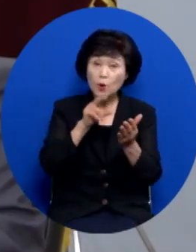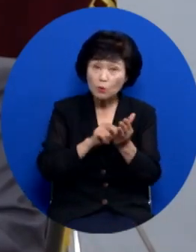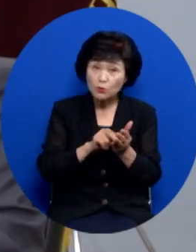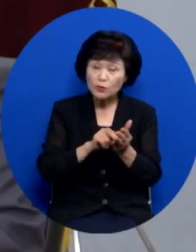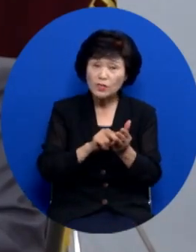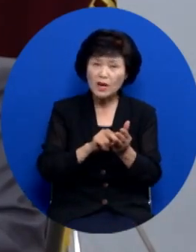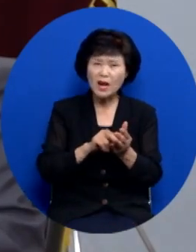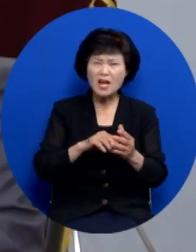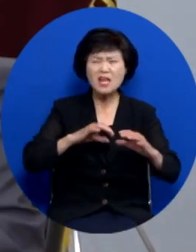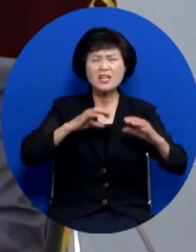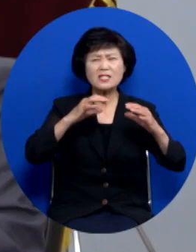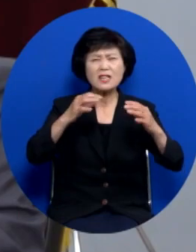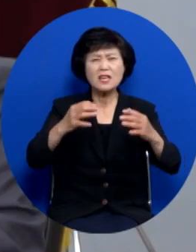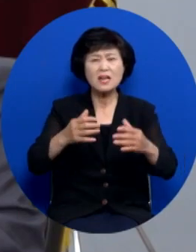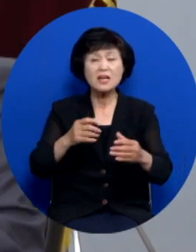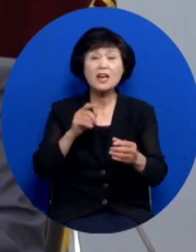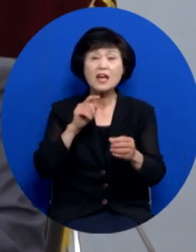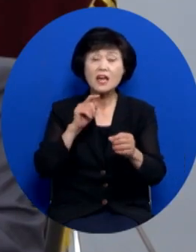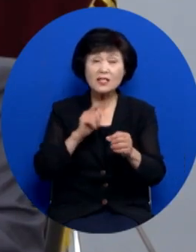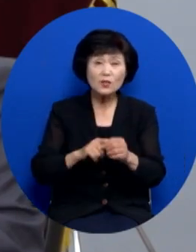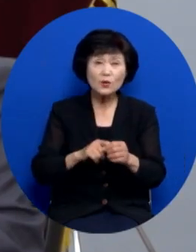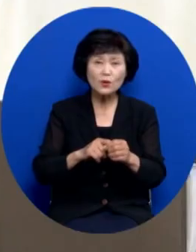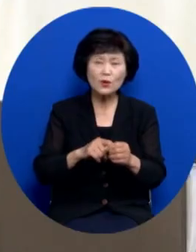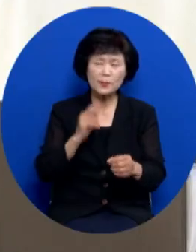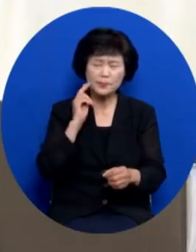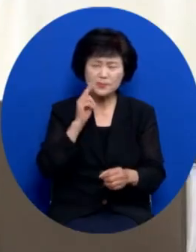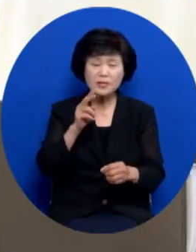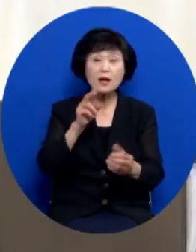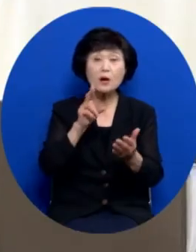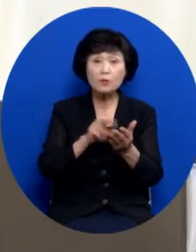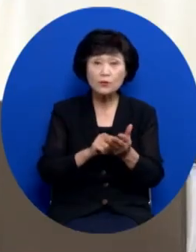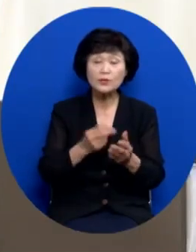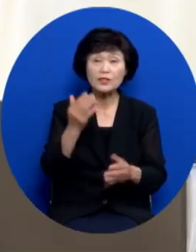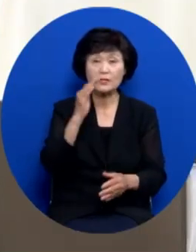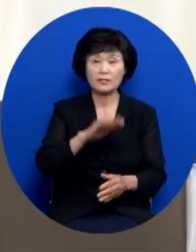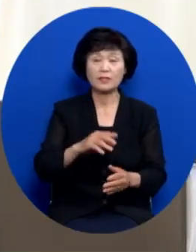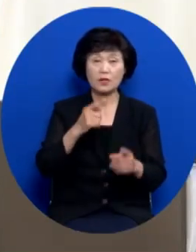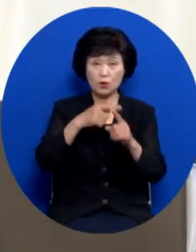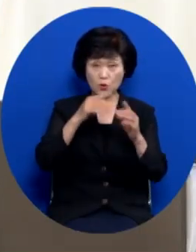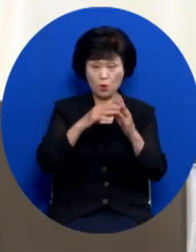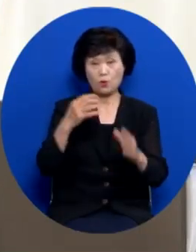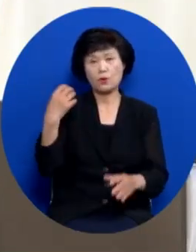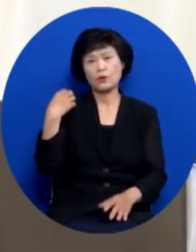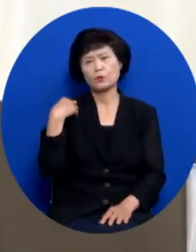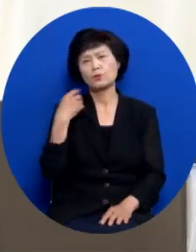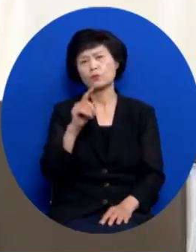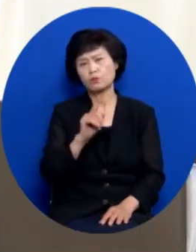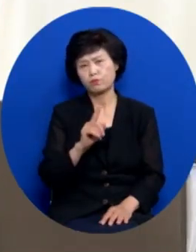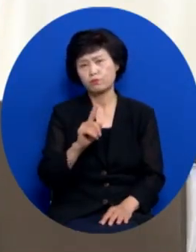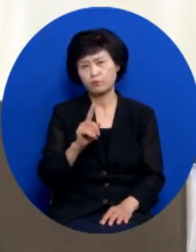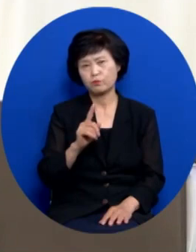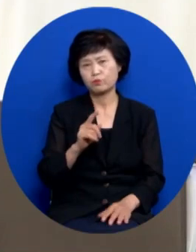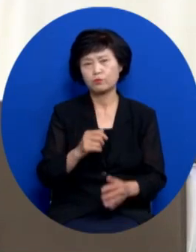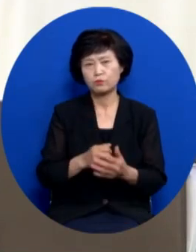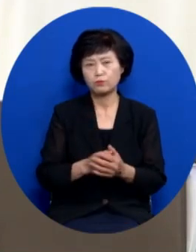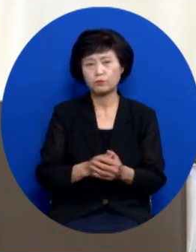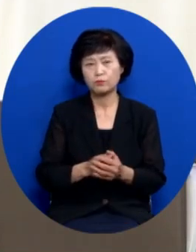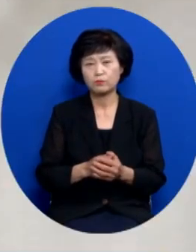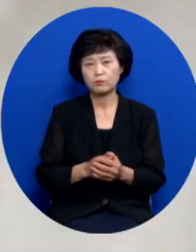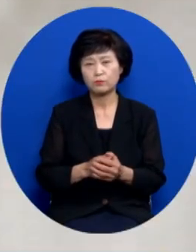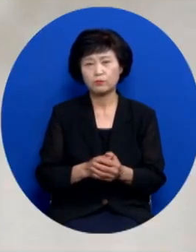이제 이 환경 문제가 심각한 상황이라고들 하는데요. 교회가 해야 할 역할도 있을 것 같아요. 총회장님 이 부분에 대해서